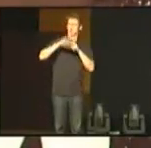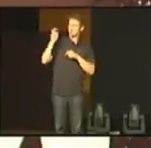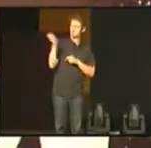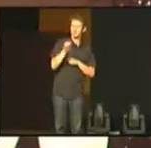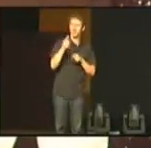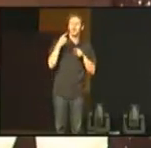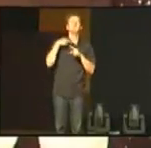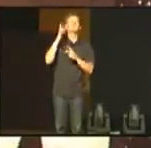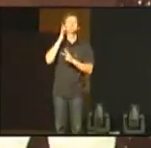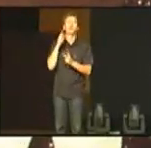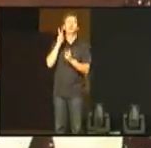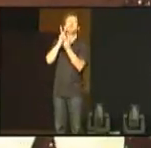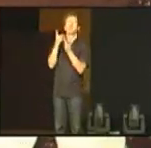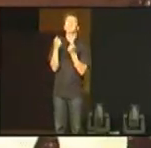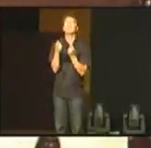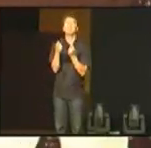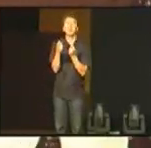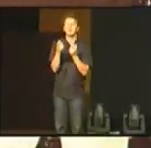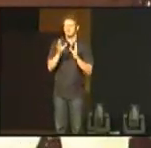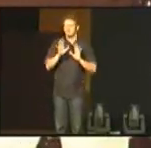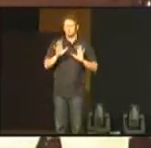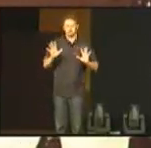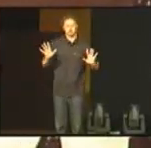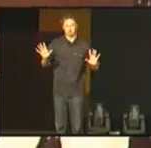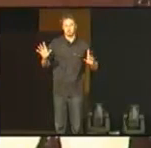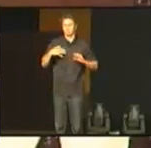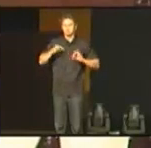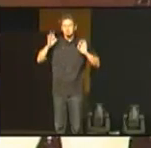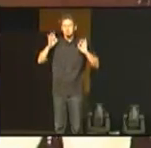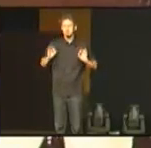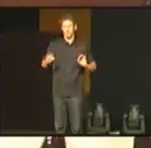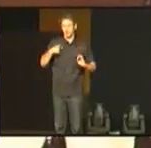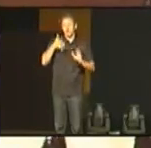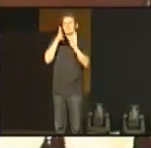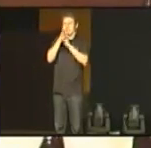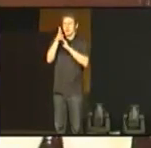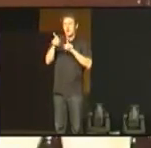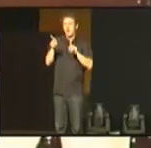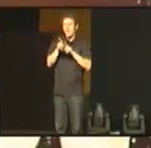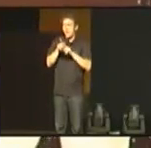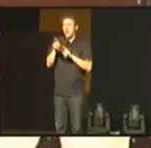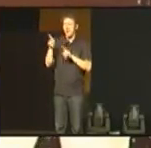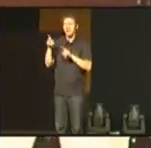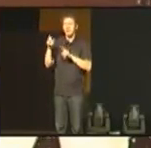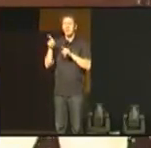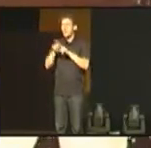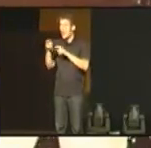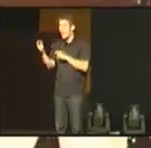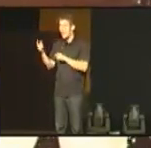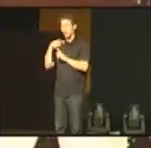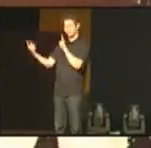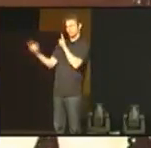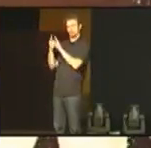per tona, tu sents aquí dins, no us ho puc explicar, però quan en lloc de fer-ho així t'ho diu a la